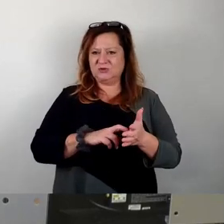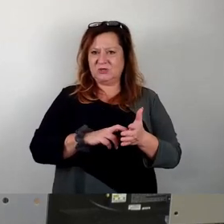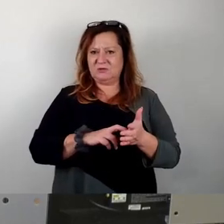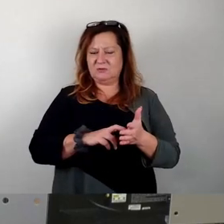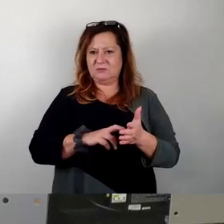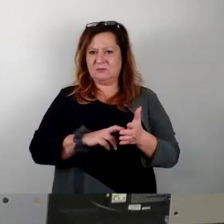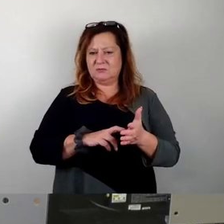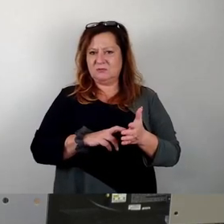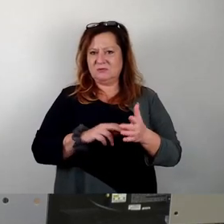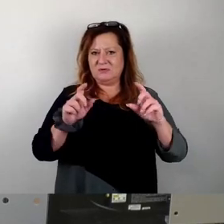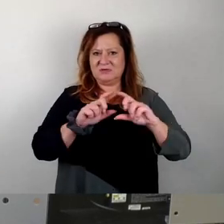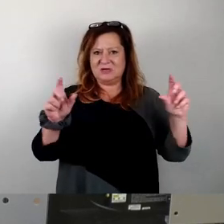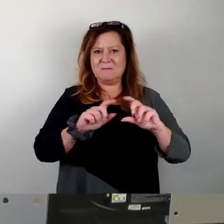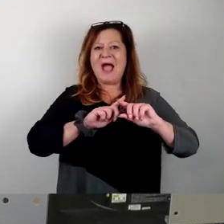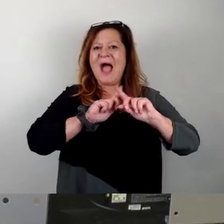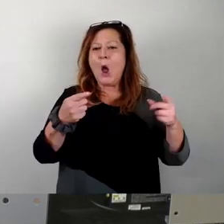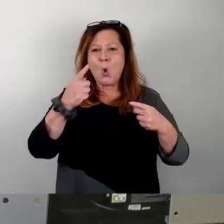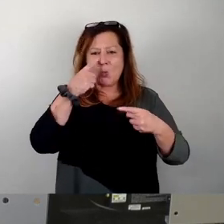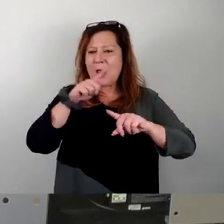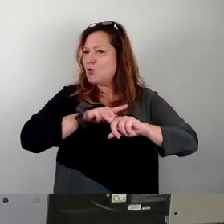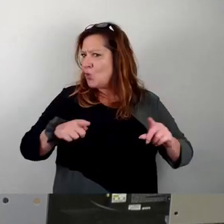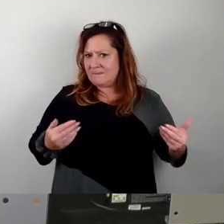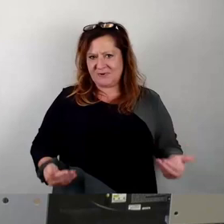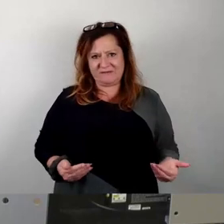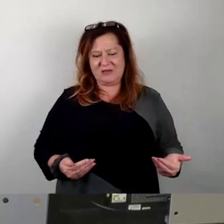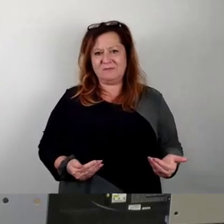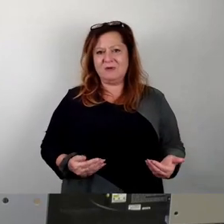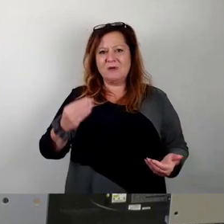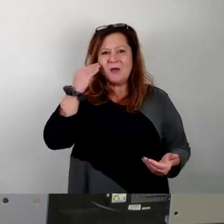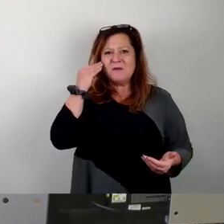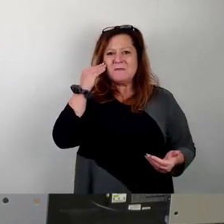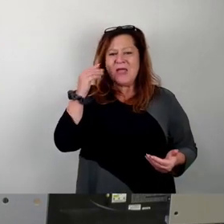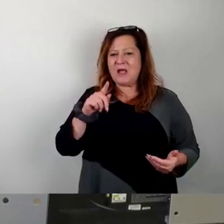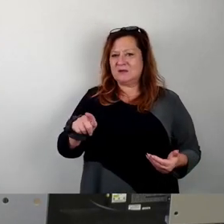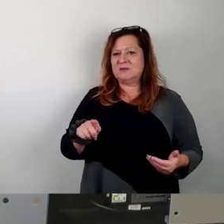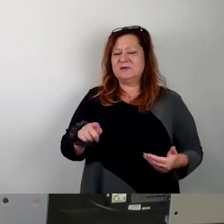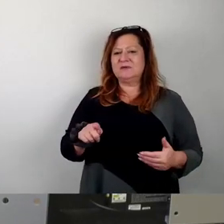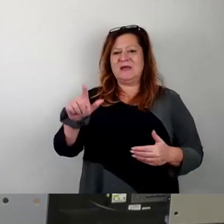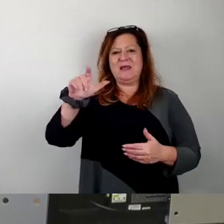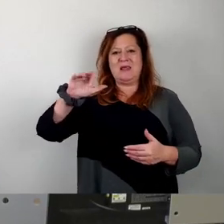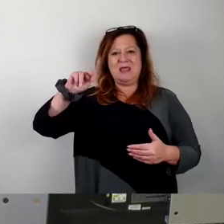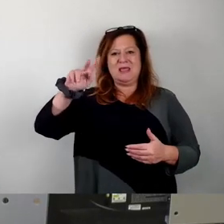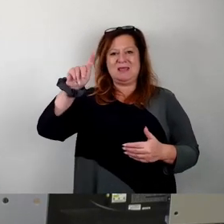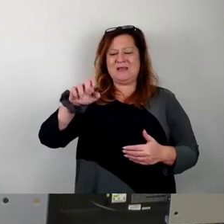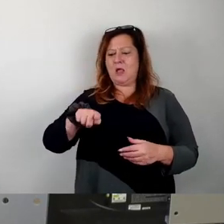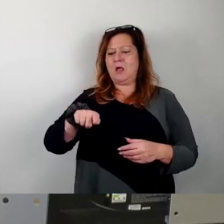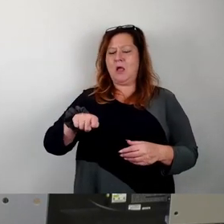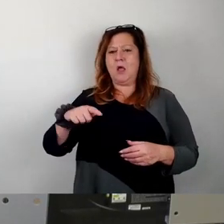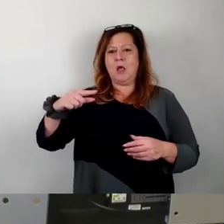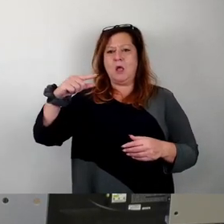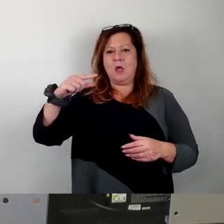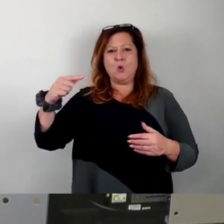diese unbequem sind. Das merkt man gerade hier vorne an der Seite der Linken und Grünen, weil die es geschnauft wird,